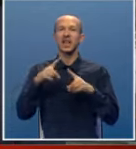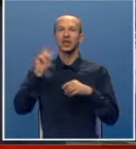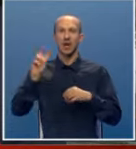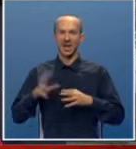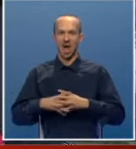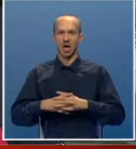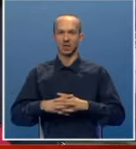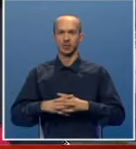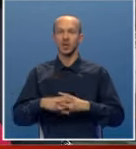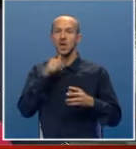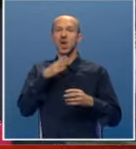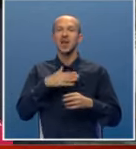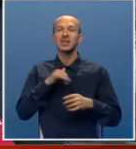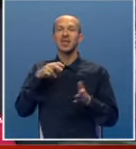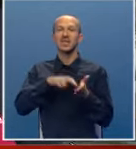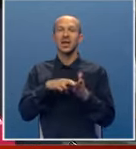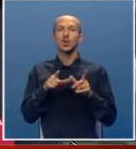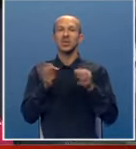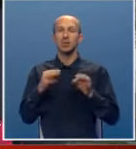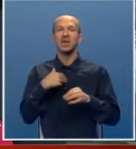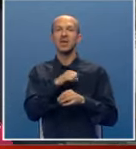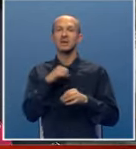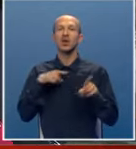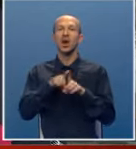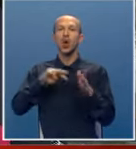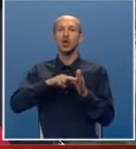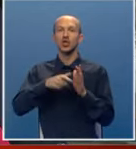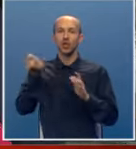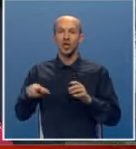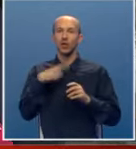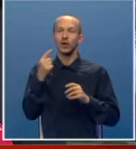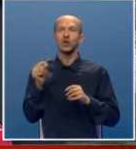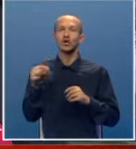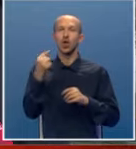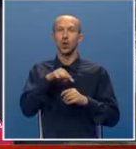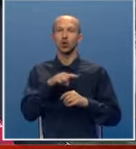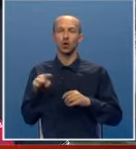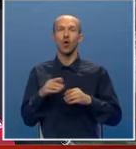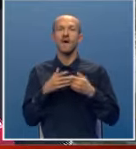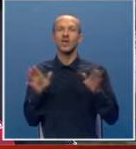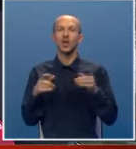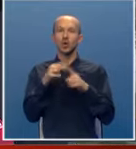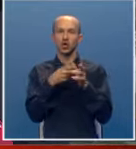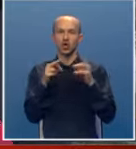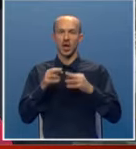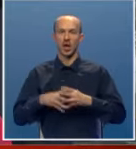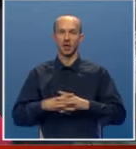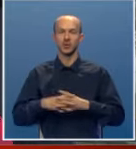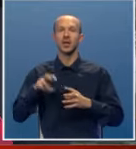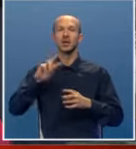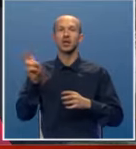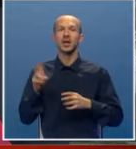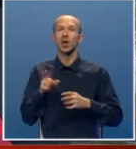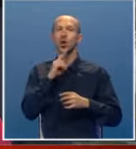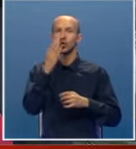energija. I nas je strah u sistemu. Mi smo kao inženjeri govorili da će se doći do velike količine električne